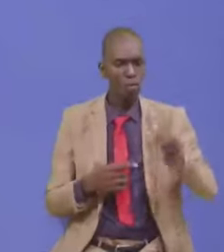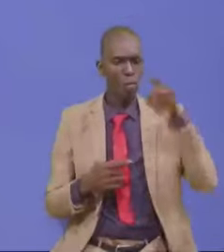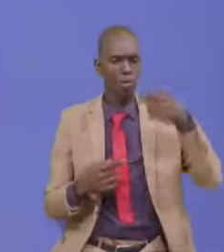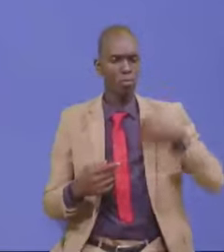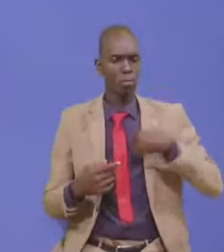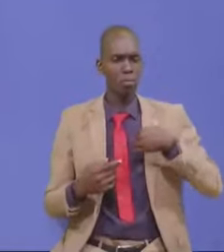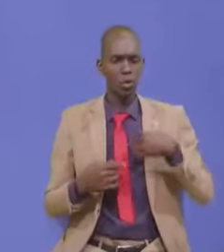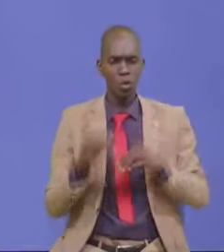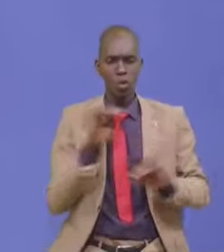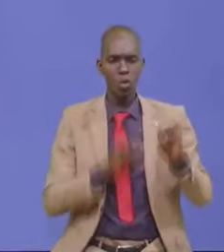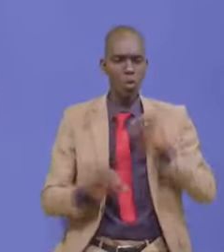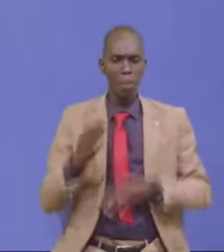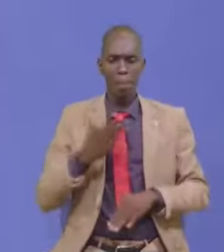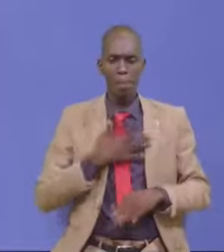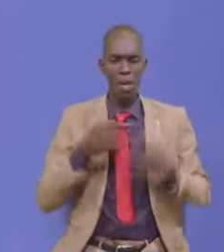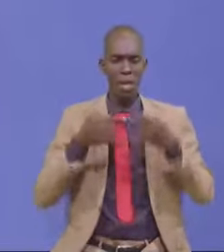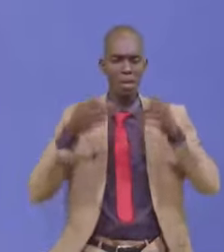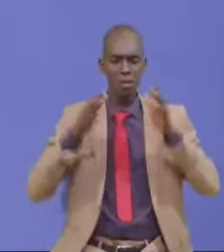m'as-tu trouvé mon ennemi?